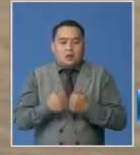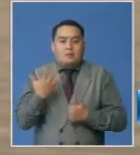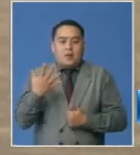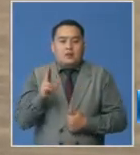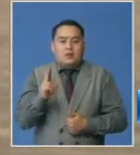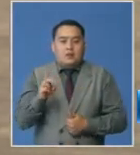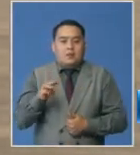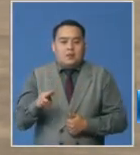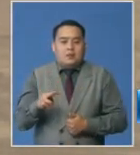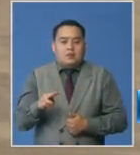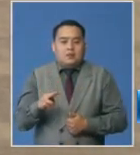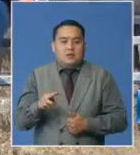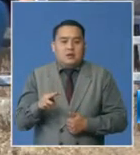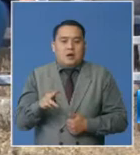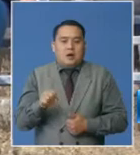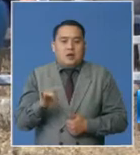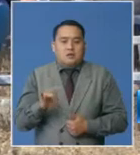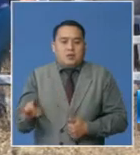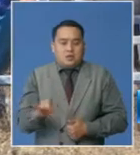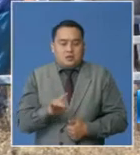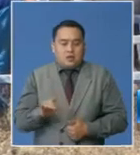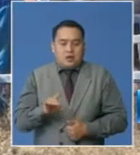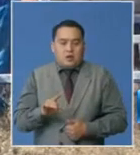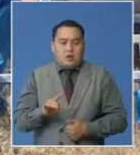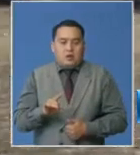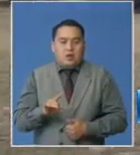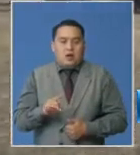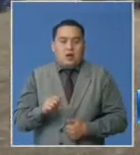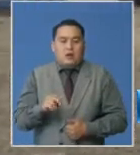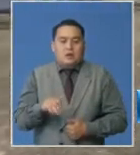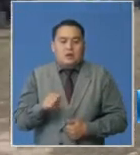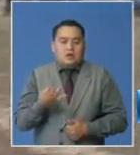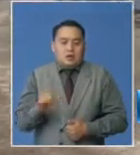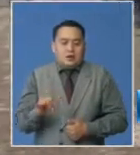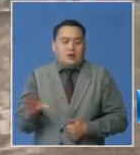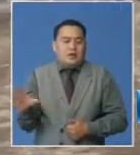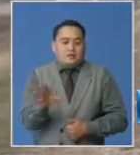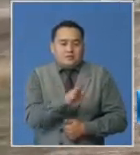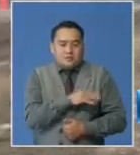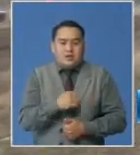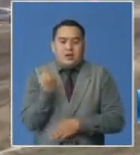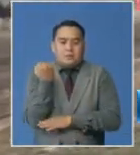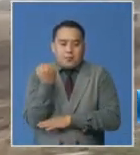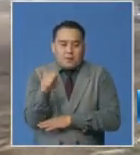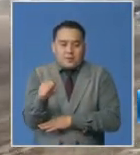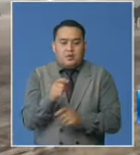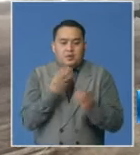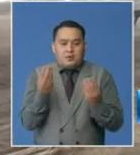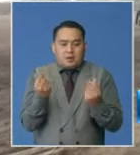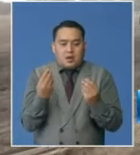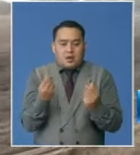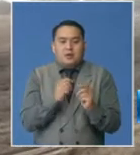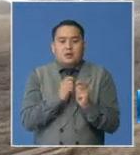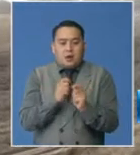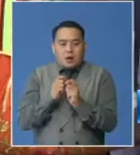километров первым преодолел финишную черту карасайский наездник на тулпаре по кличке Актанай. Призеры всех видов состязаний награждены денежными премиями